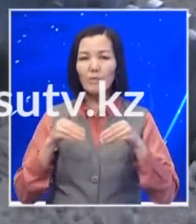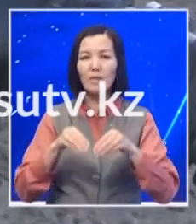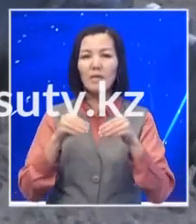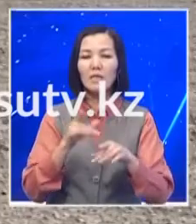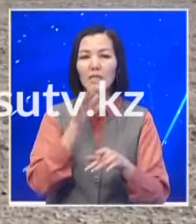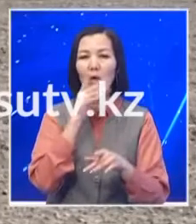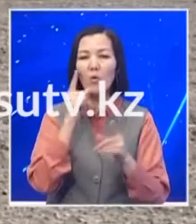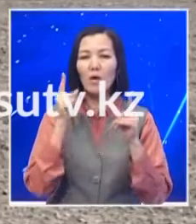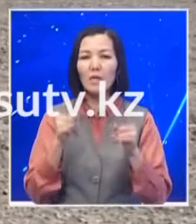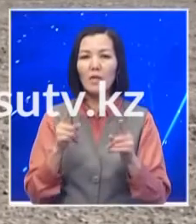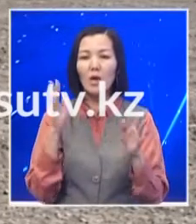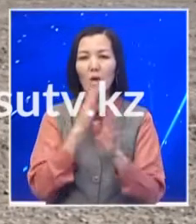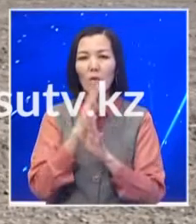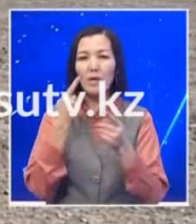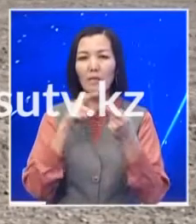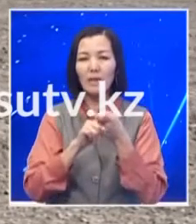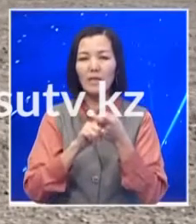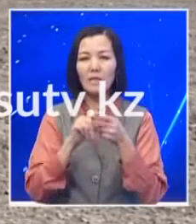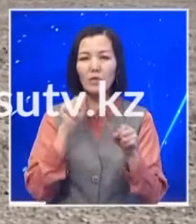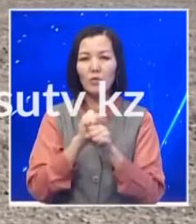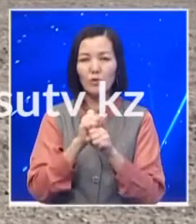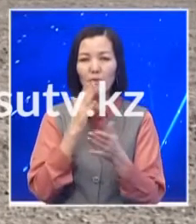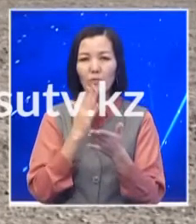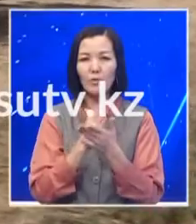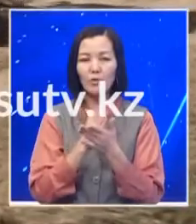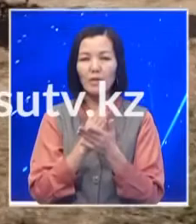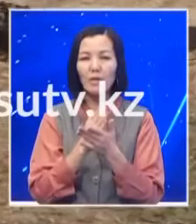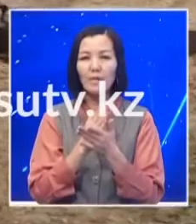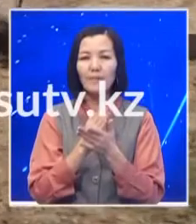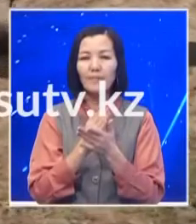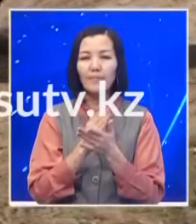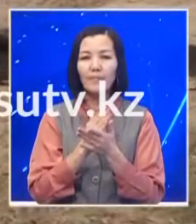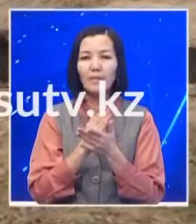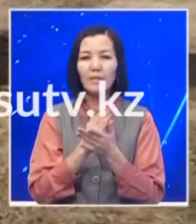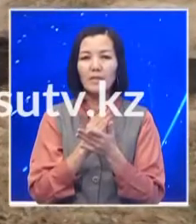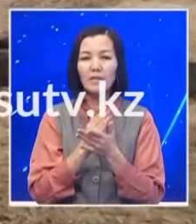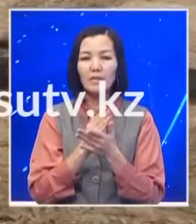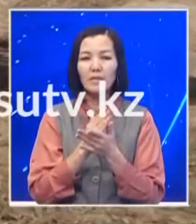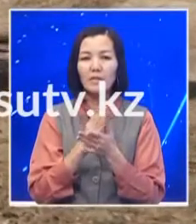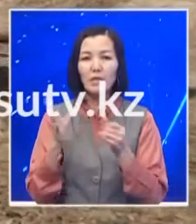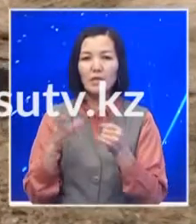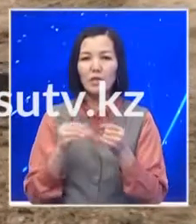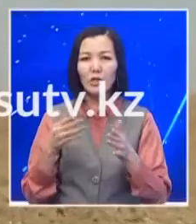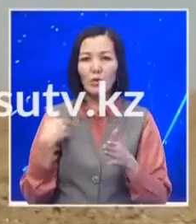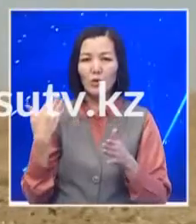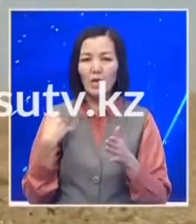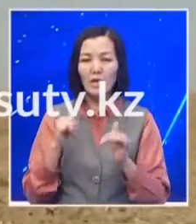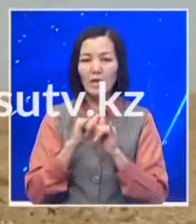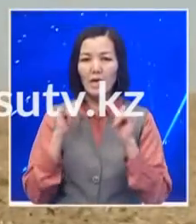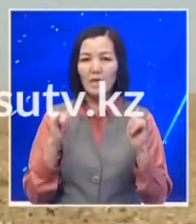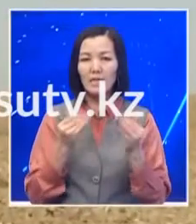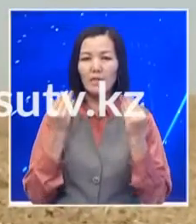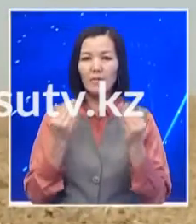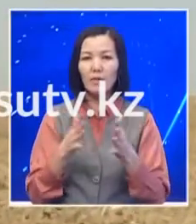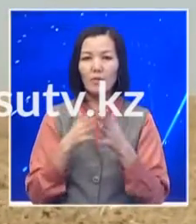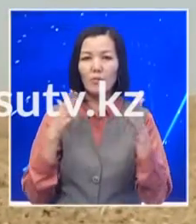ауа райына байланысты тоқтап тұр. Мұның да бір қайыры бар, дейді егіншілер. Ылғал көп болғандықтан жер құнарлығы артады. Сондықтан биыл диқандар